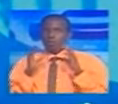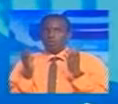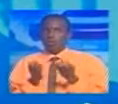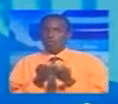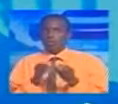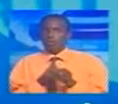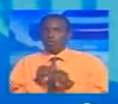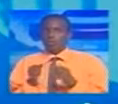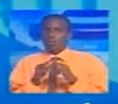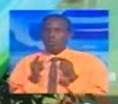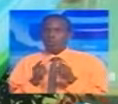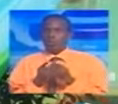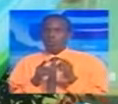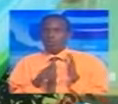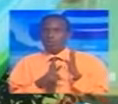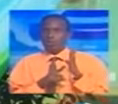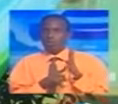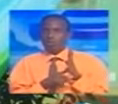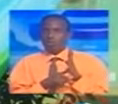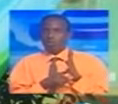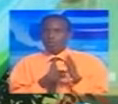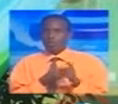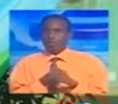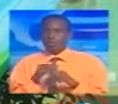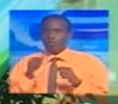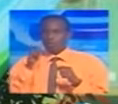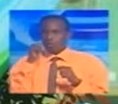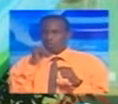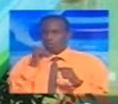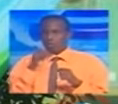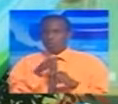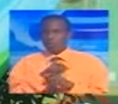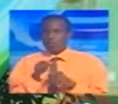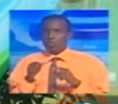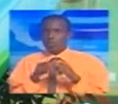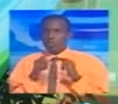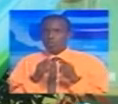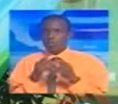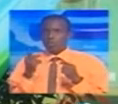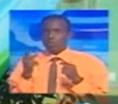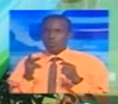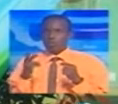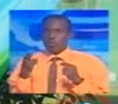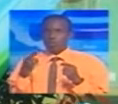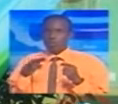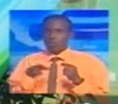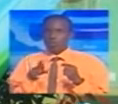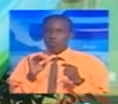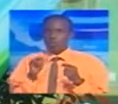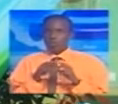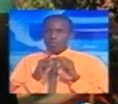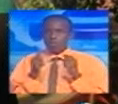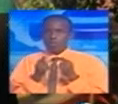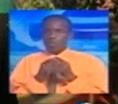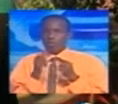leurs performances. 6 athlètes djiboutiens dans une fille participent en ce moment au championnat arabe d'athlétisme qui se déroule à Rades